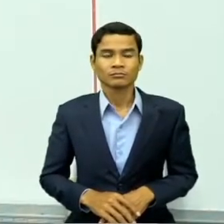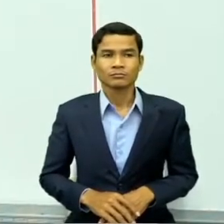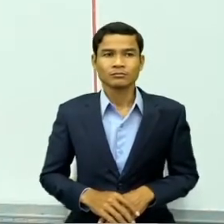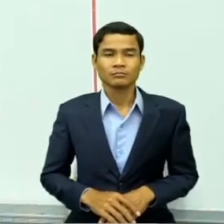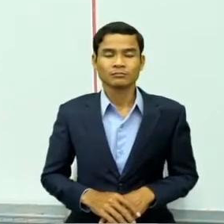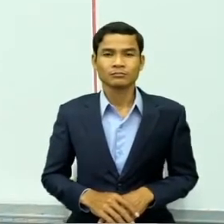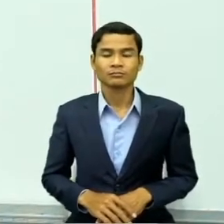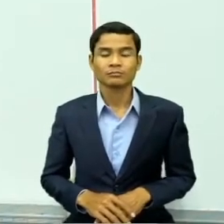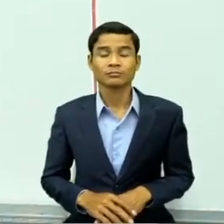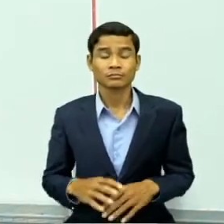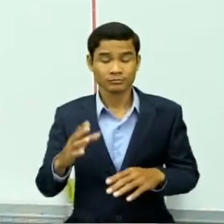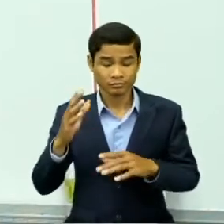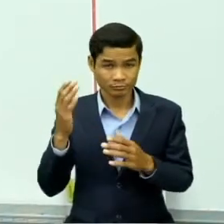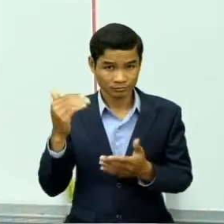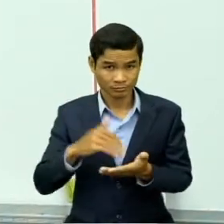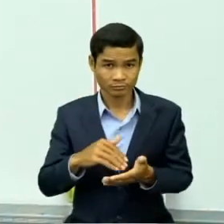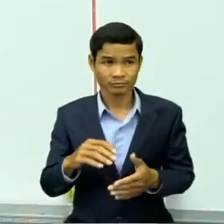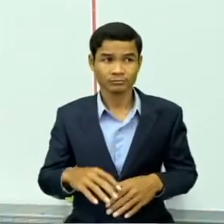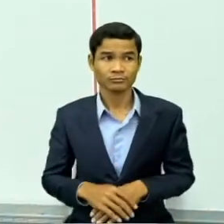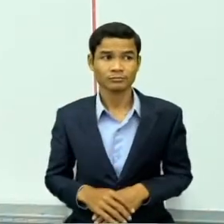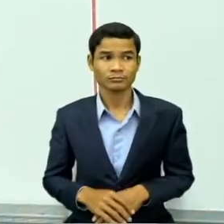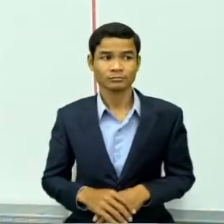chà con mất ăn tiến